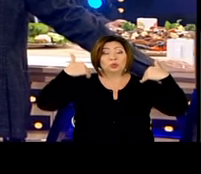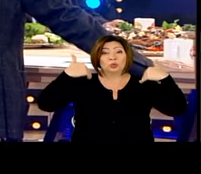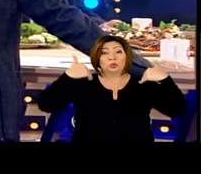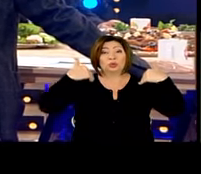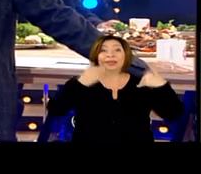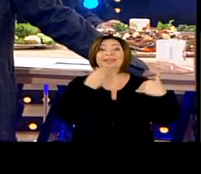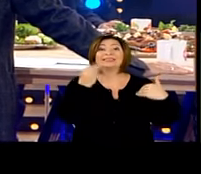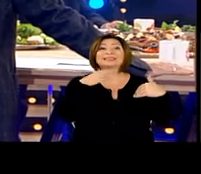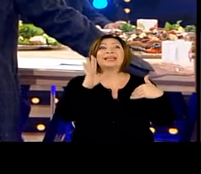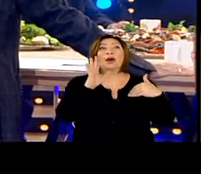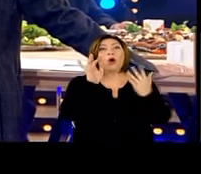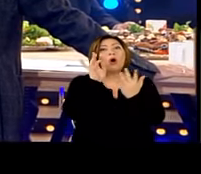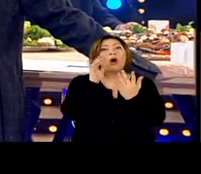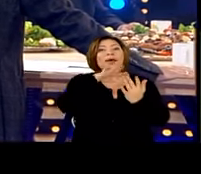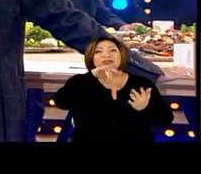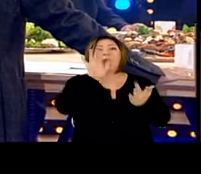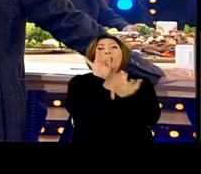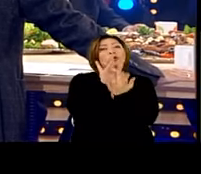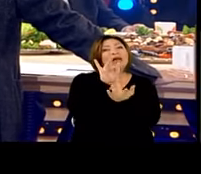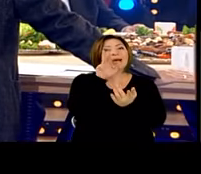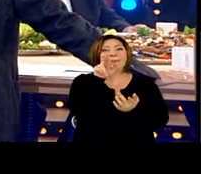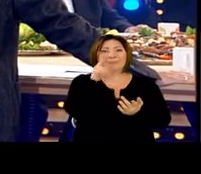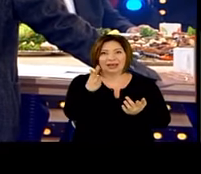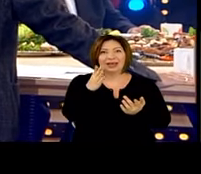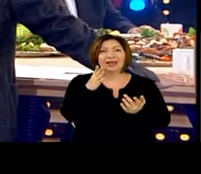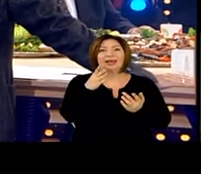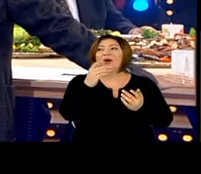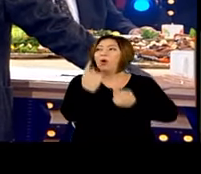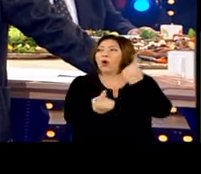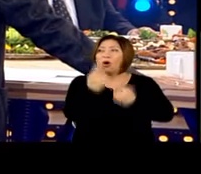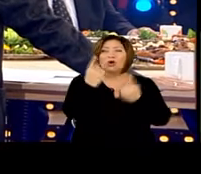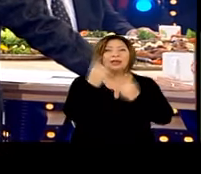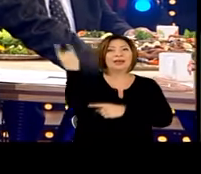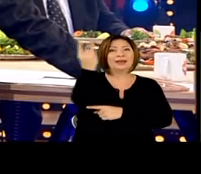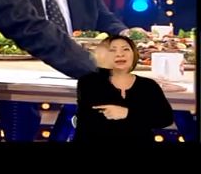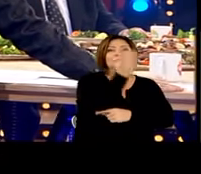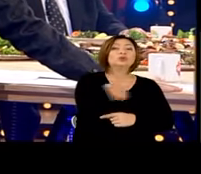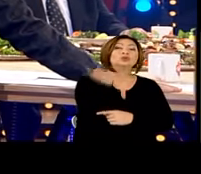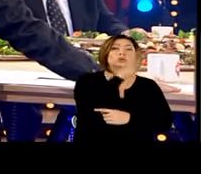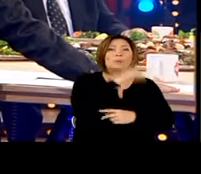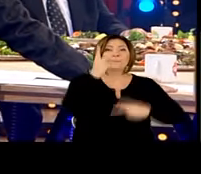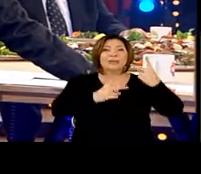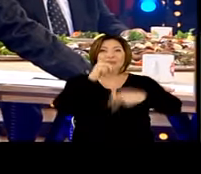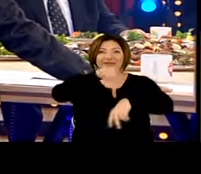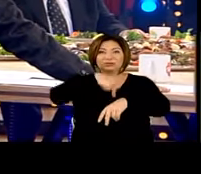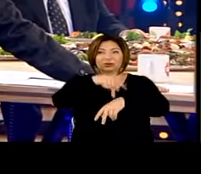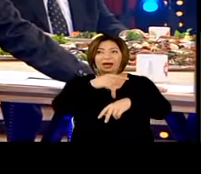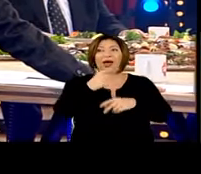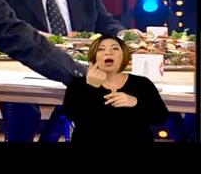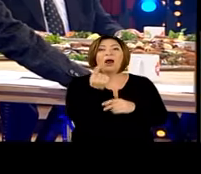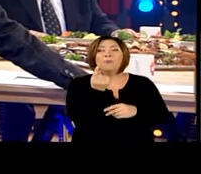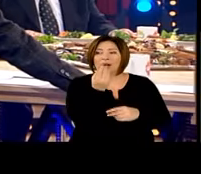ama tokluya dönüşmüş. Yani ya, çayırlarda yaylandıktan sonra belli bir süreç arpa